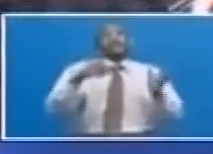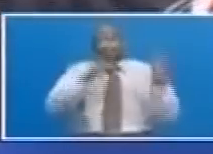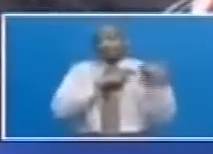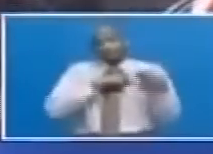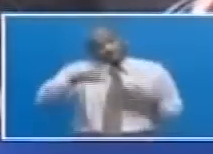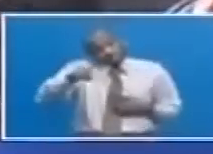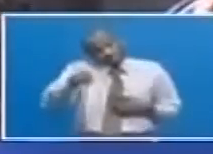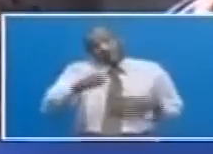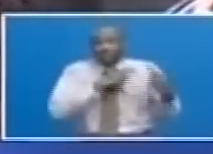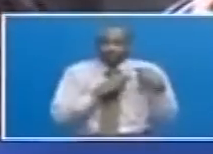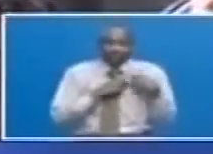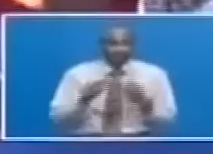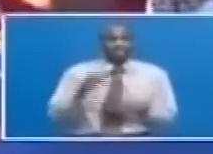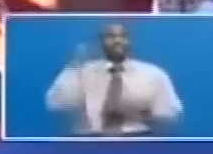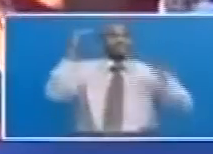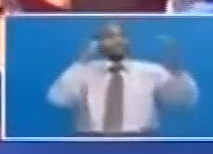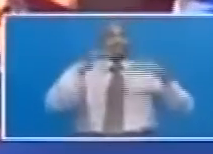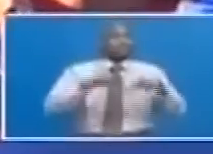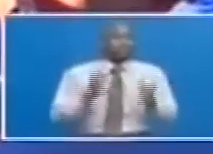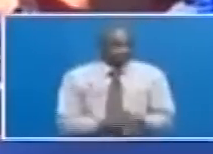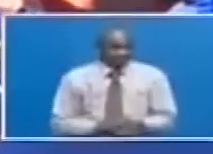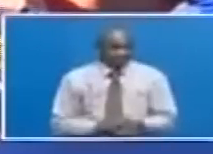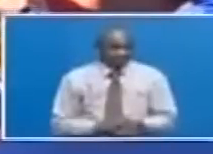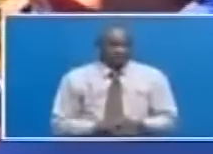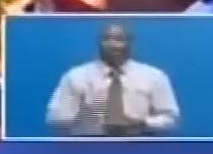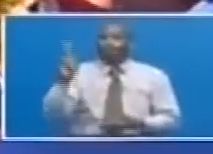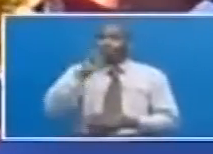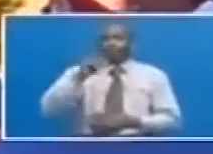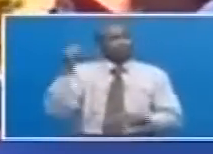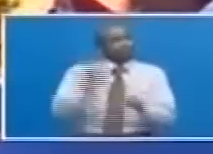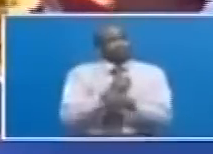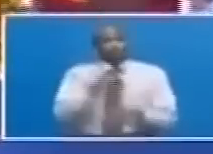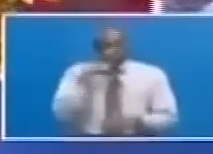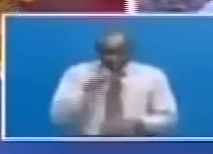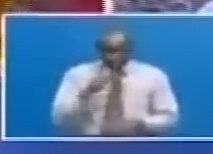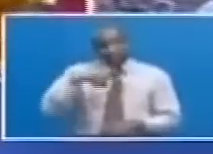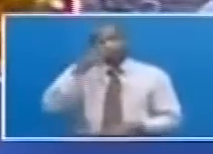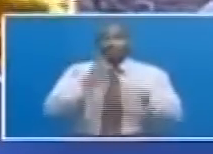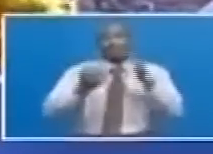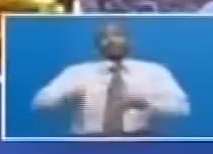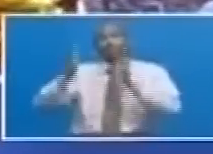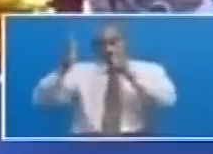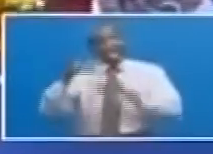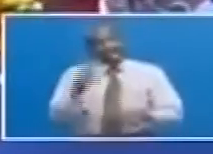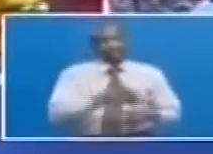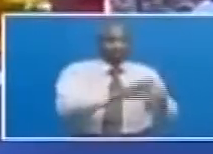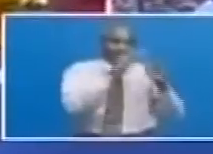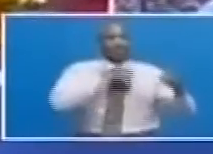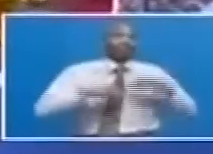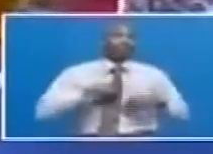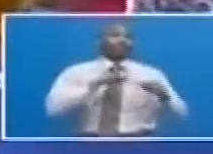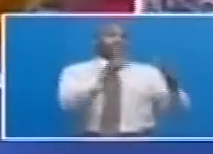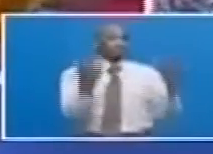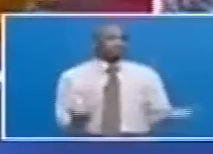ndio watajibika. Uhuru hawezi kutuambia upande mmoja anajenga barabara lakini upande mmoja ufisadi